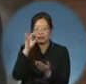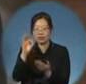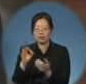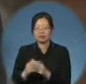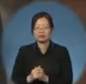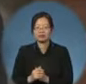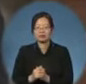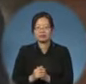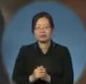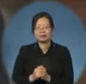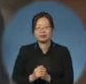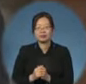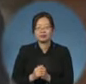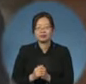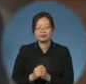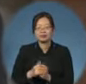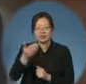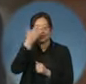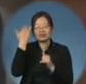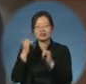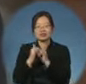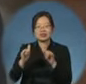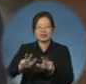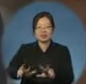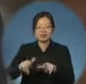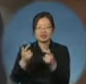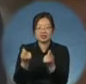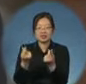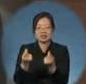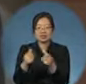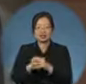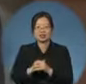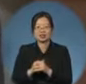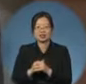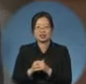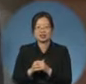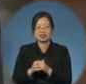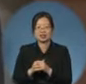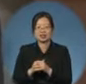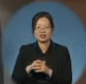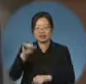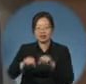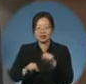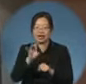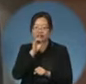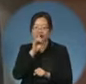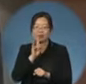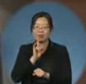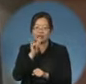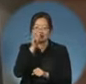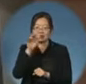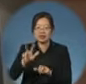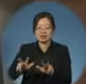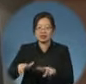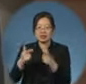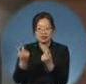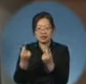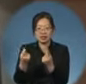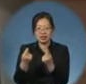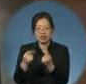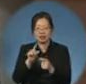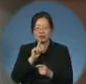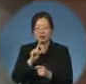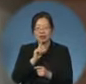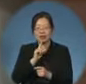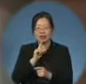아 그렇게 청년들이 지금처럼 나가선 안 된다는 것이 있지만 지금처럼 그